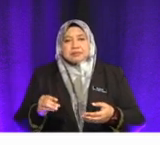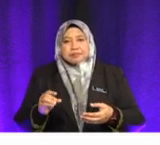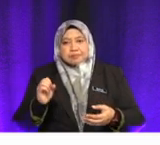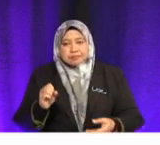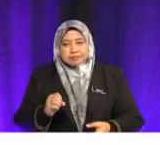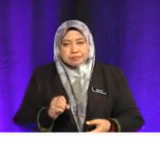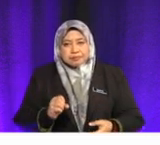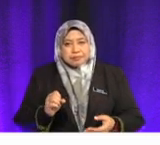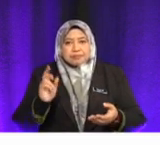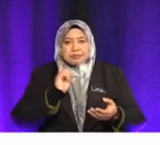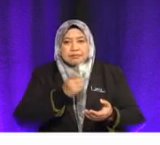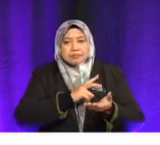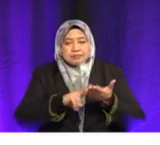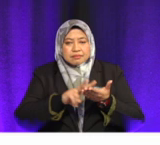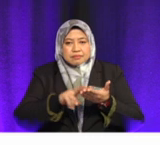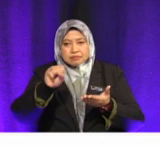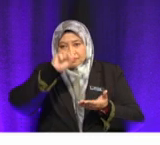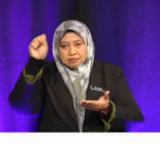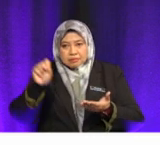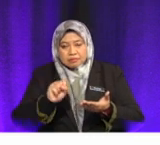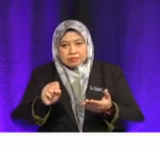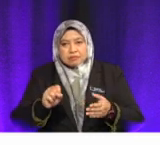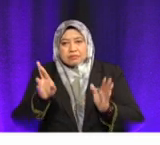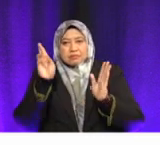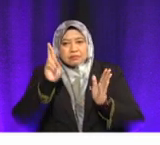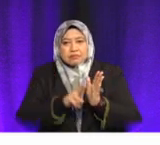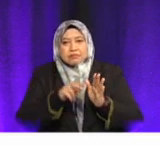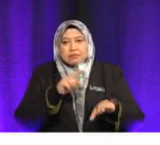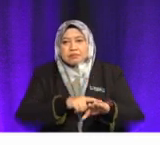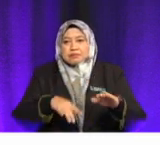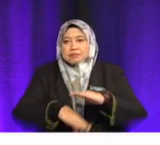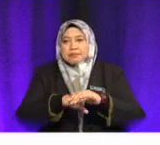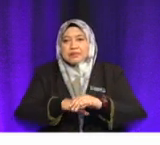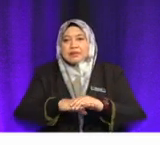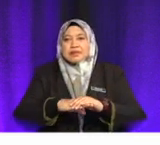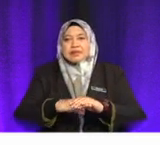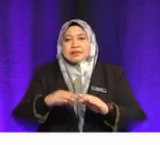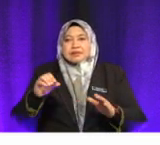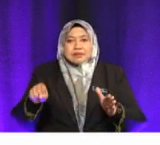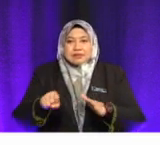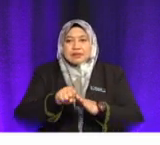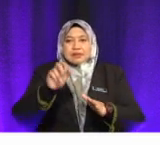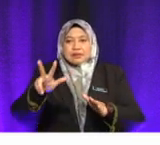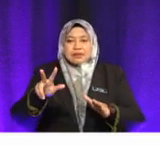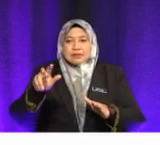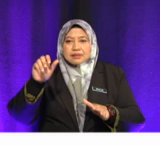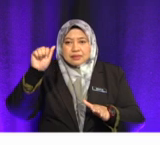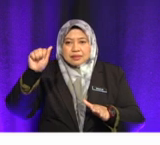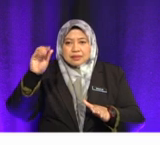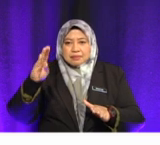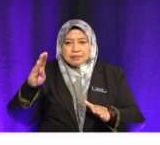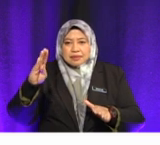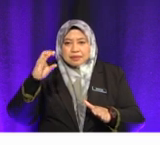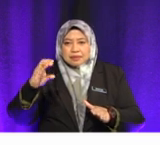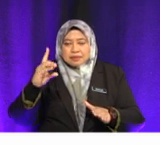kita baca Soalnya di bawah menunjukkan segitiga sama sisi abcd di mana s